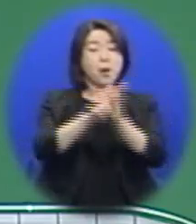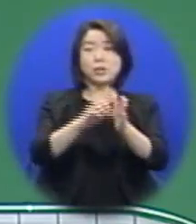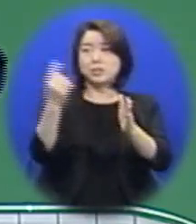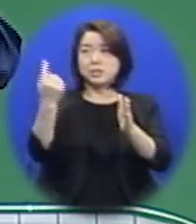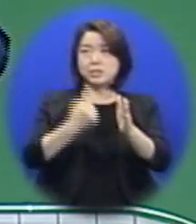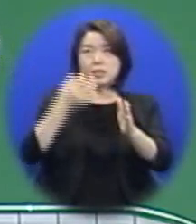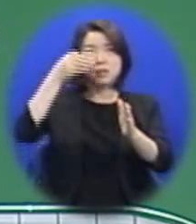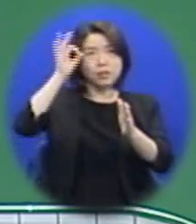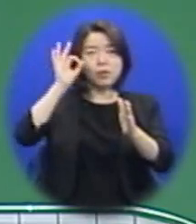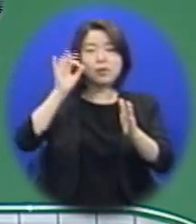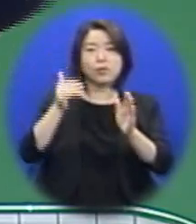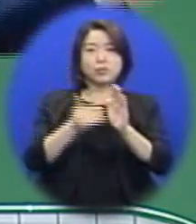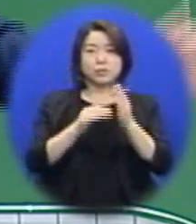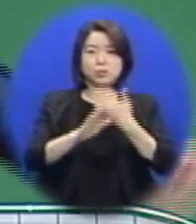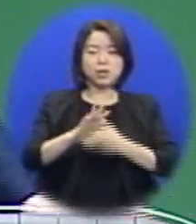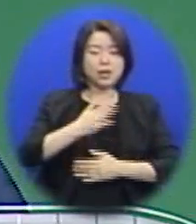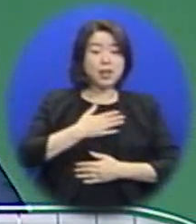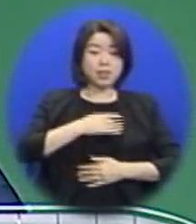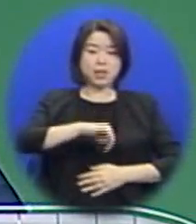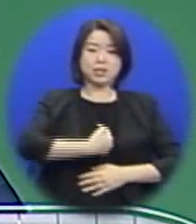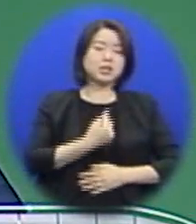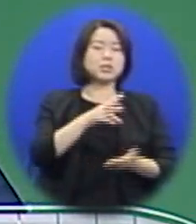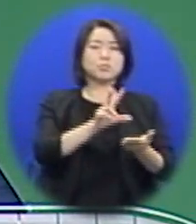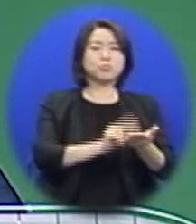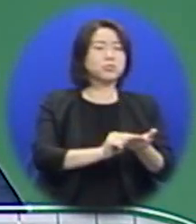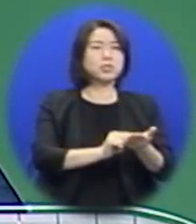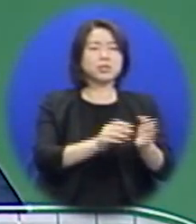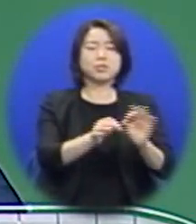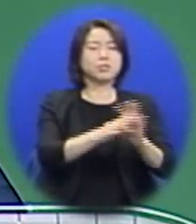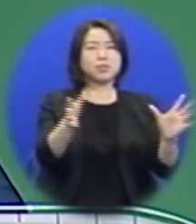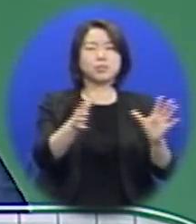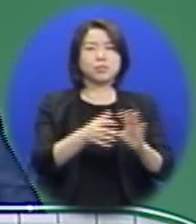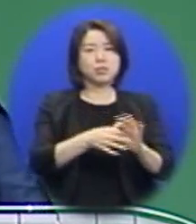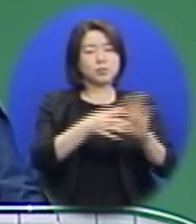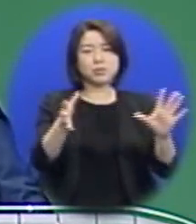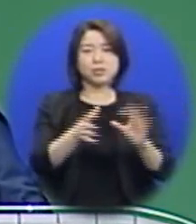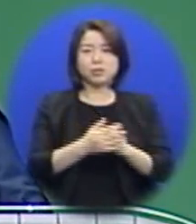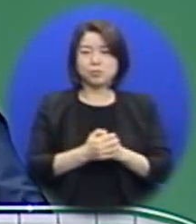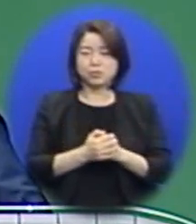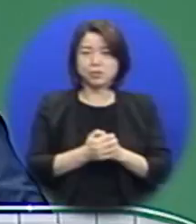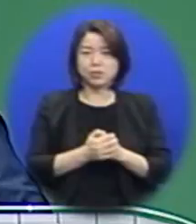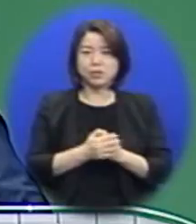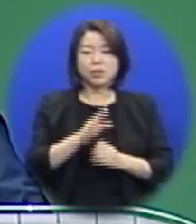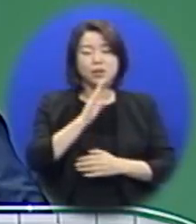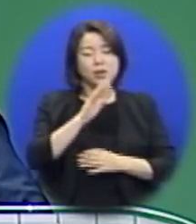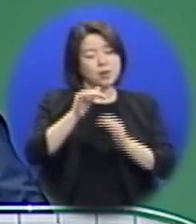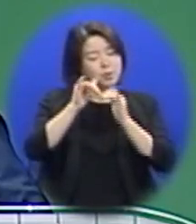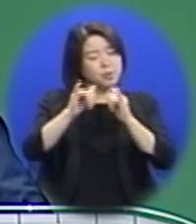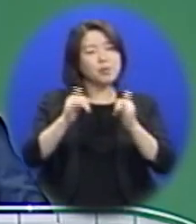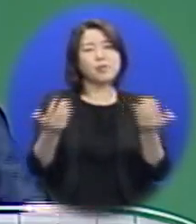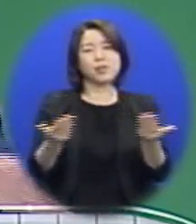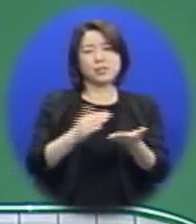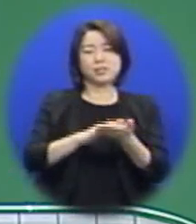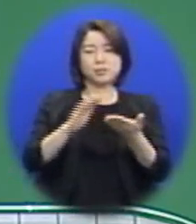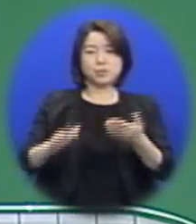나니까 더 이상 자기 자신은 문제가 되지도 않았어. 정말 대단한 일이죠.